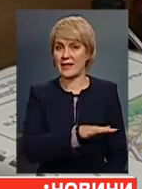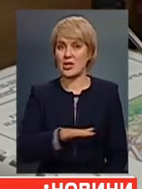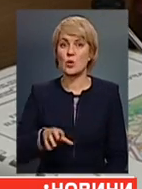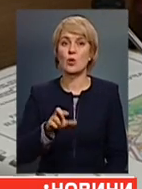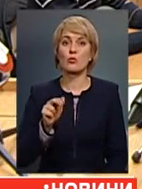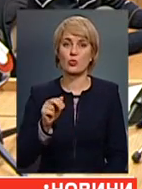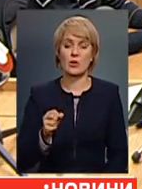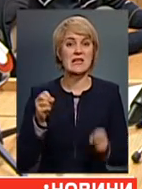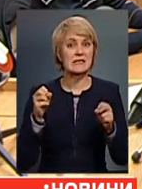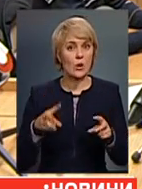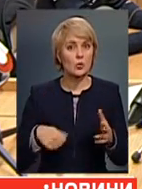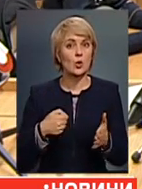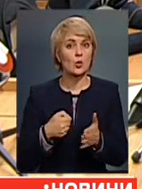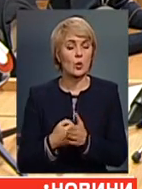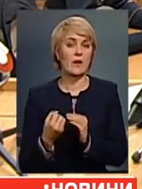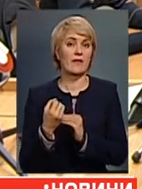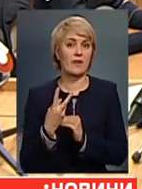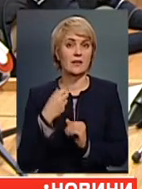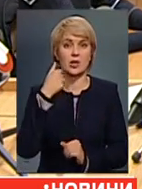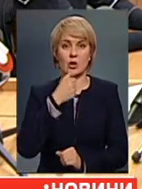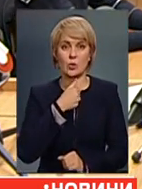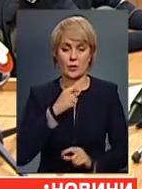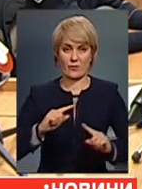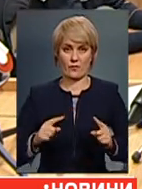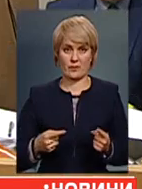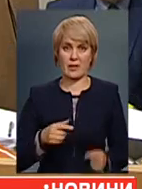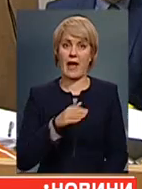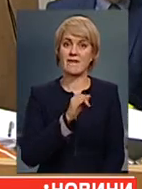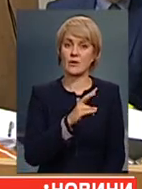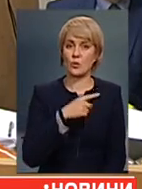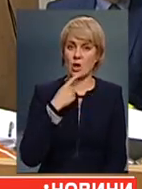12 років ув'язнення. Сам Федорук заявив, що найближчим часом подаватиме апеляцію.